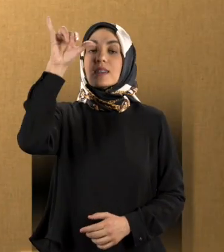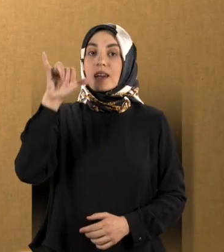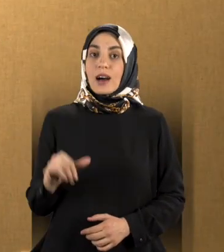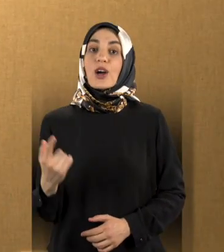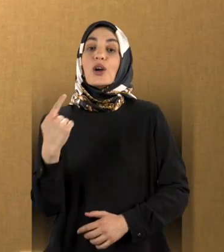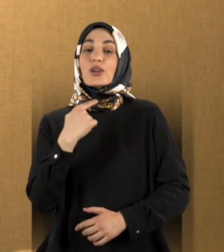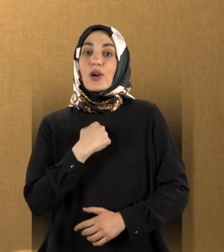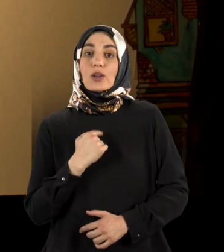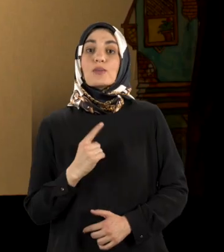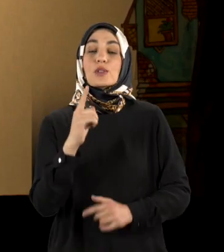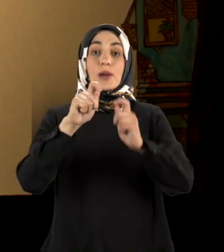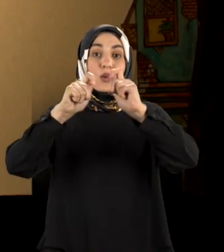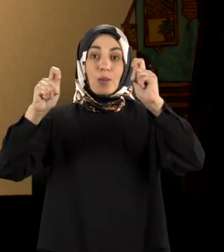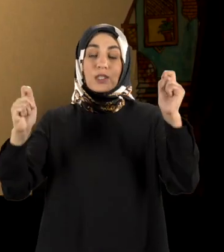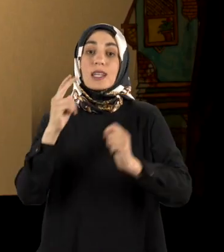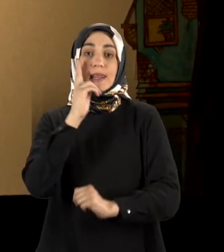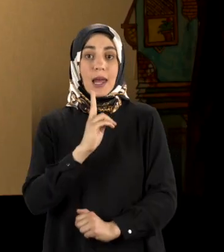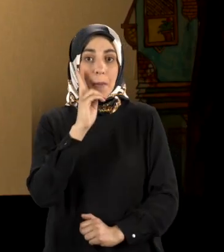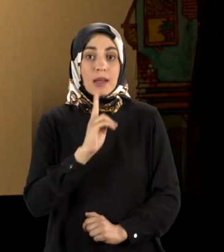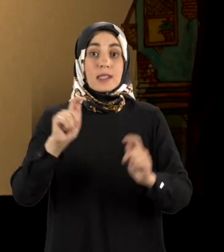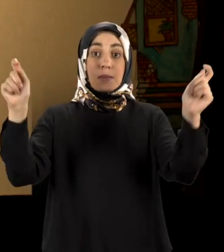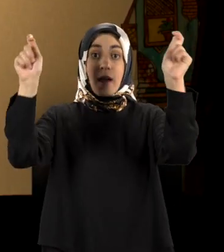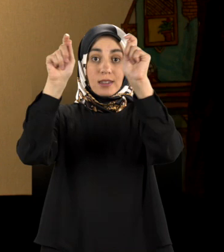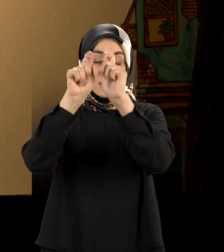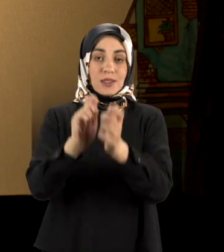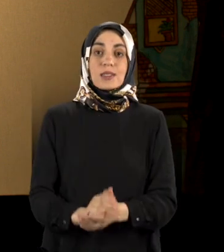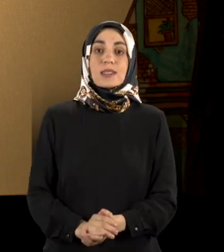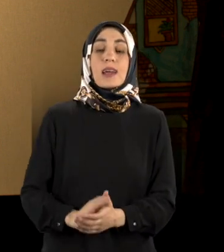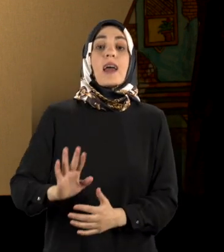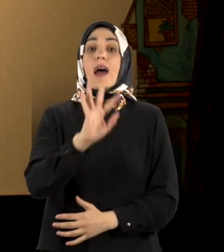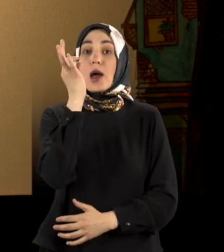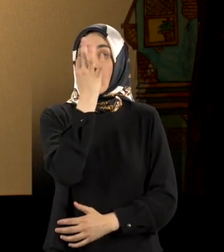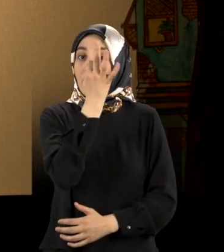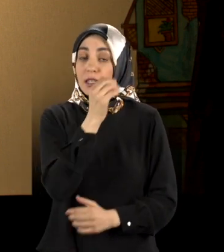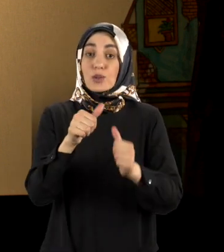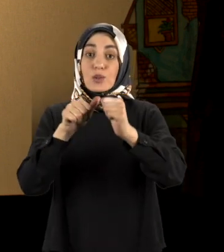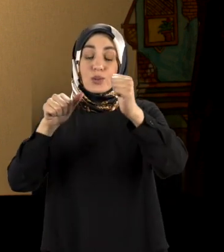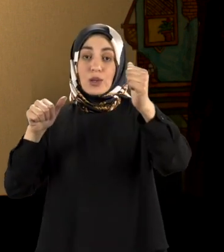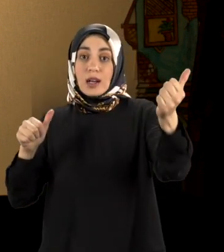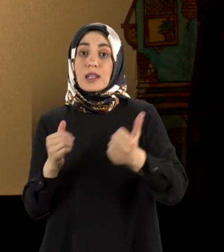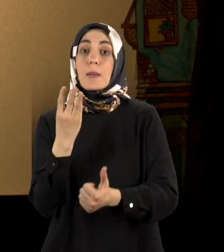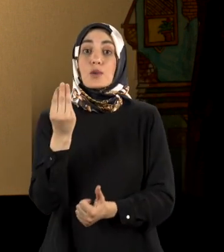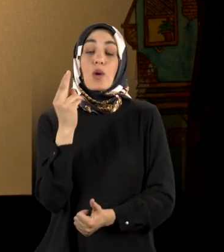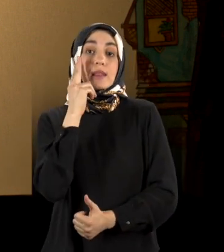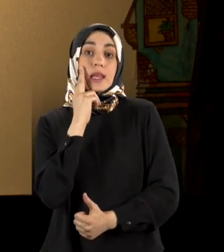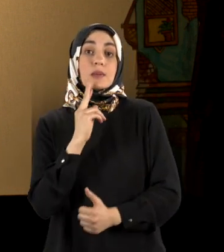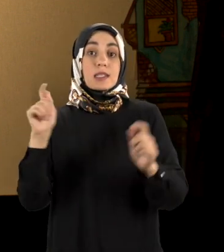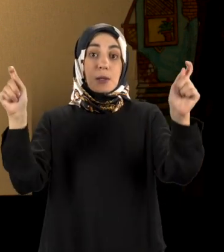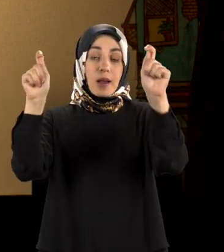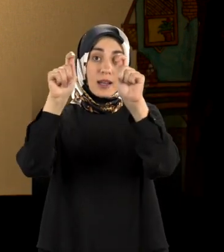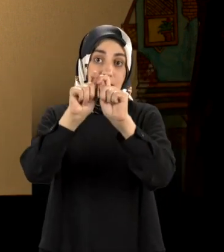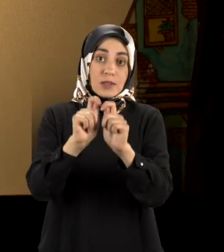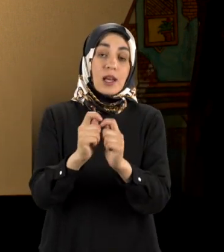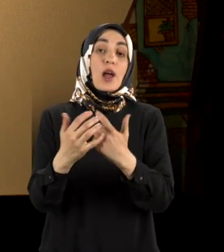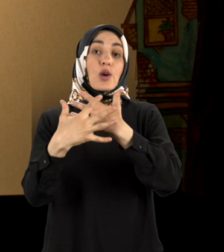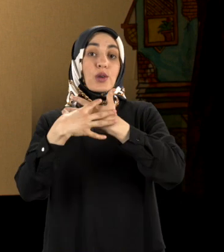hay hak gönlümüzden bir kumaştır tertemizdir perdemiz her basit likten uzaktır pek